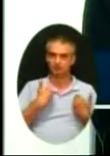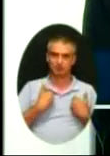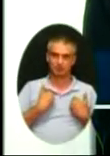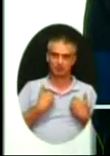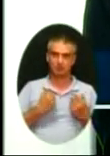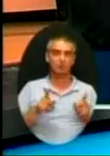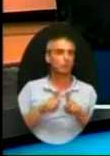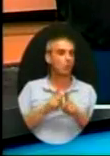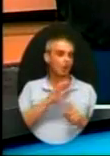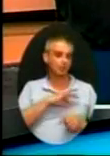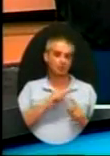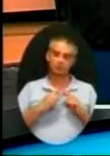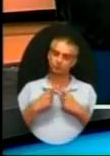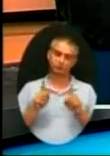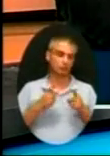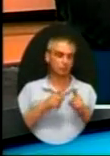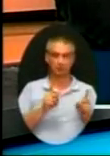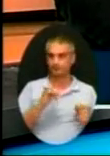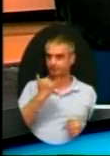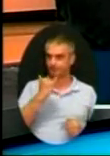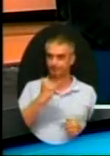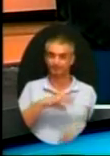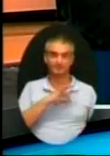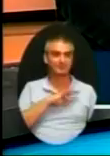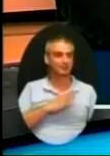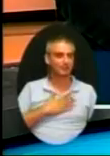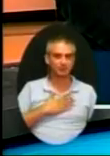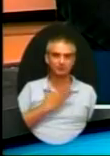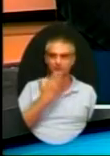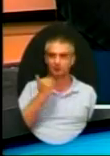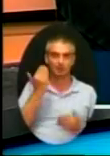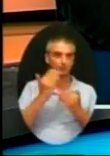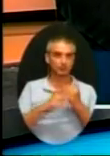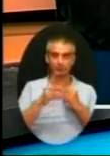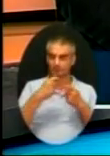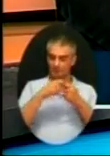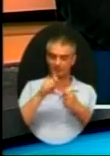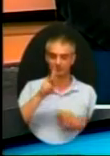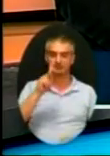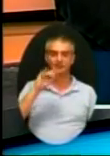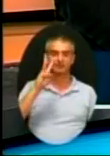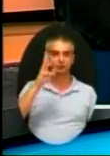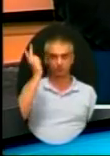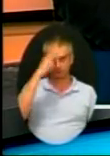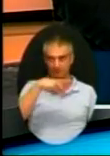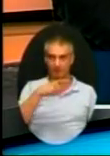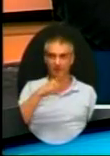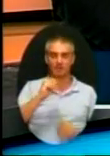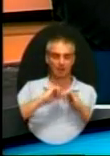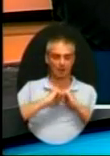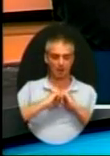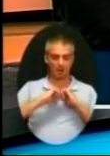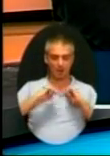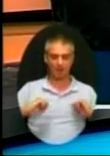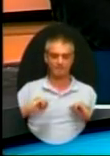זה כאילו... זה אינטרסים שונים. זה בדיוק. והאינטרס הישראלי בסוף, אני חושב שגם חבר הכנסת קיש מבין את זה, זה